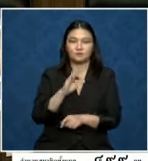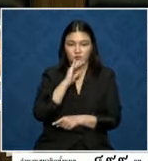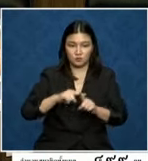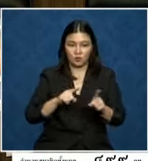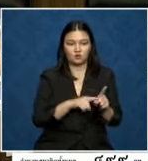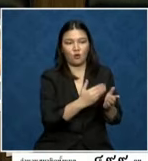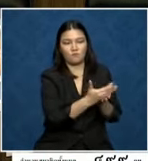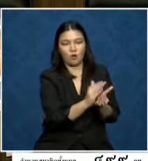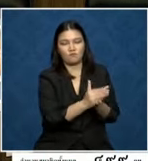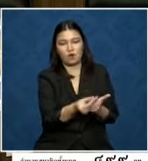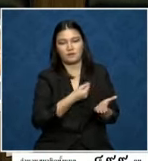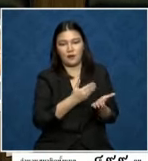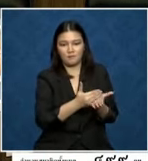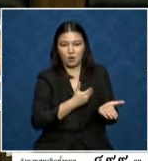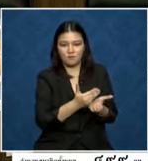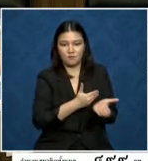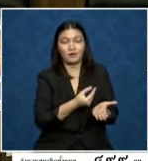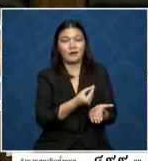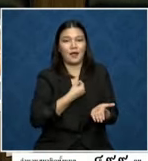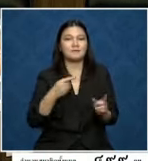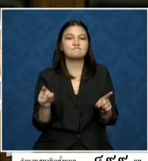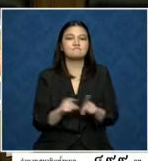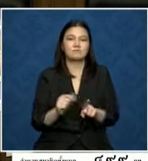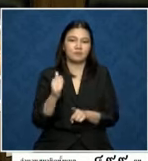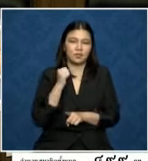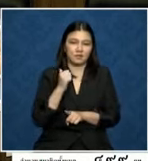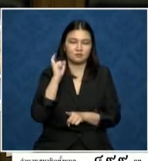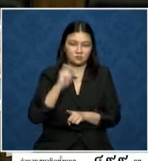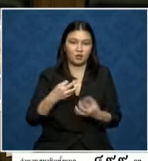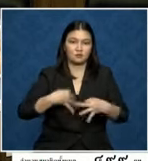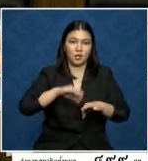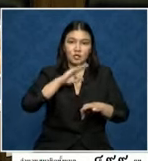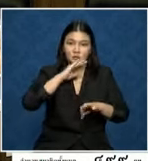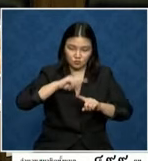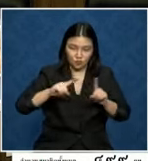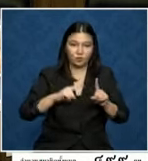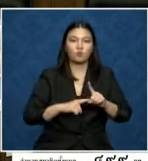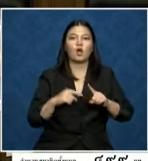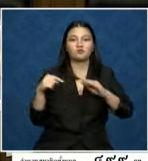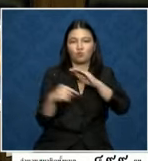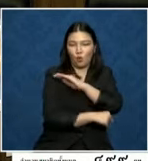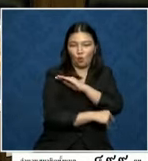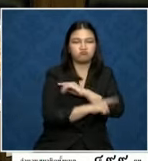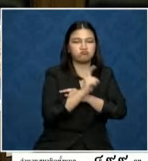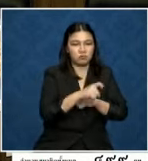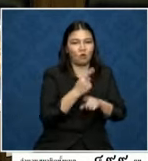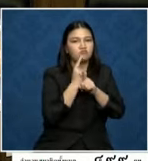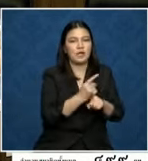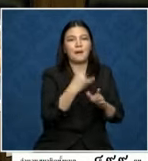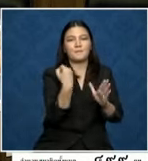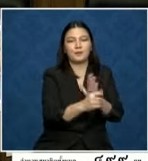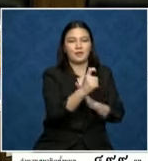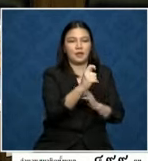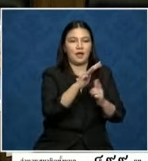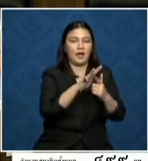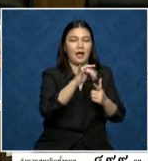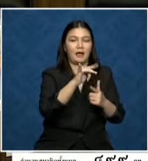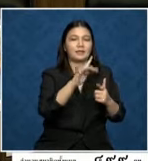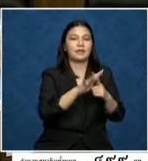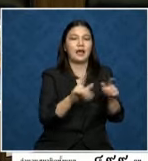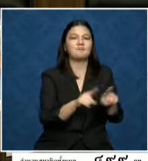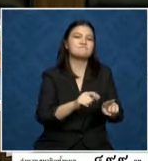ระตามแต่ตกลงกันโดยการใช้เช็คที่มีเจตนาทุจริตก็ยังคงดำเนินคดีอาญาในฐานความผิดอื่น